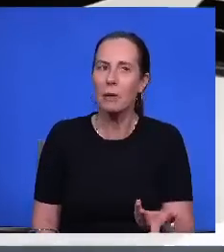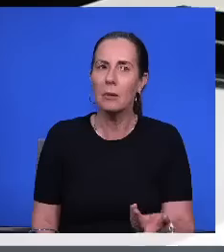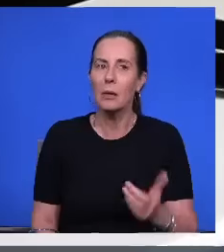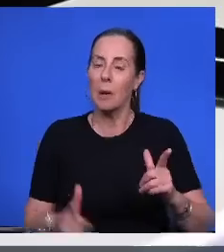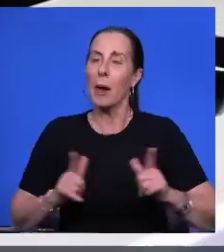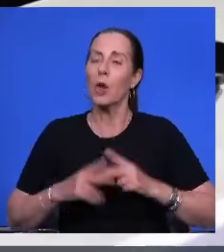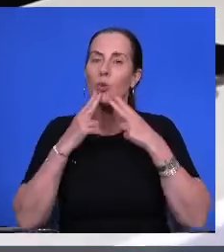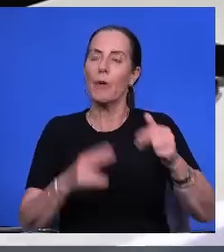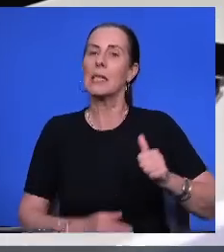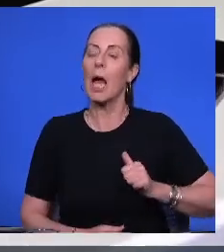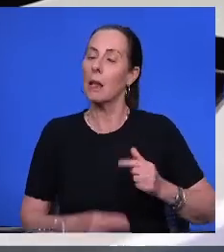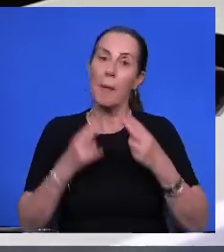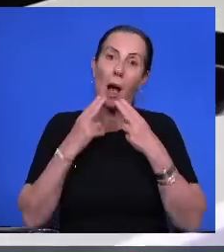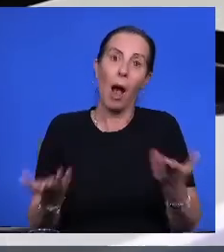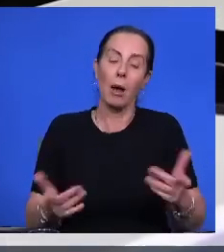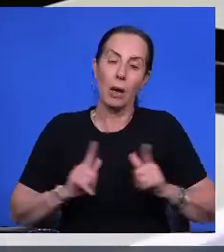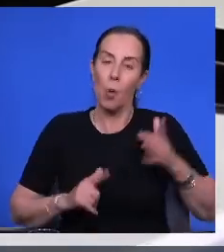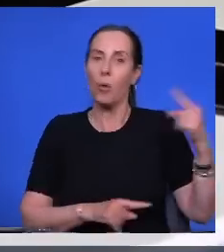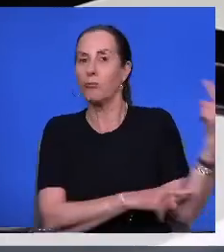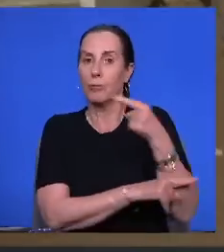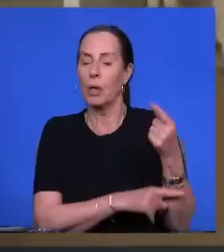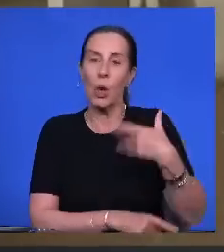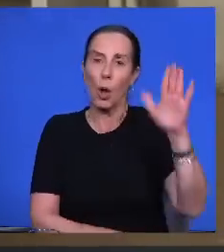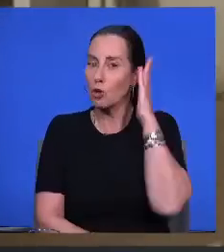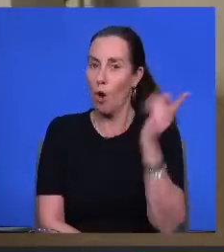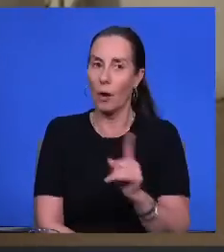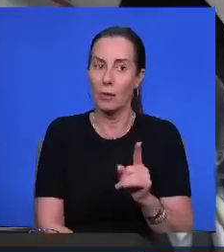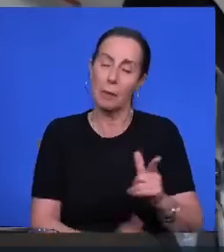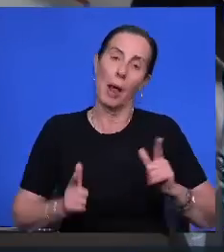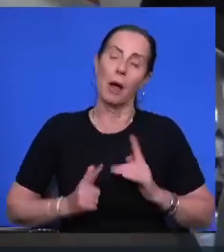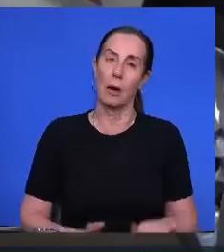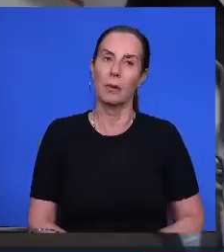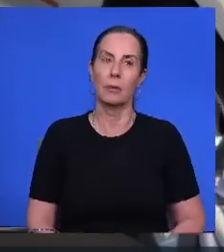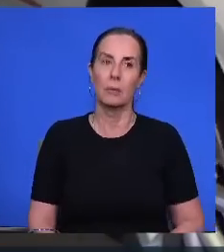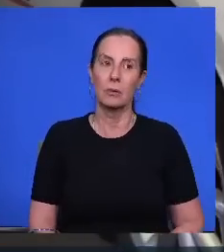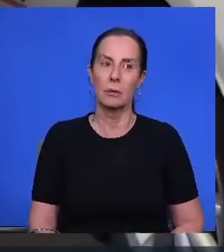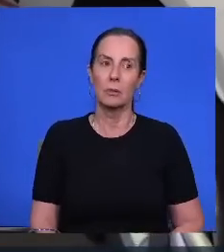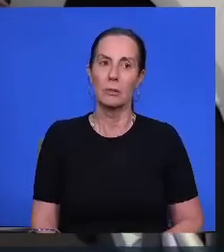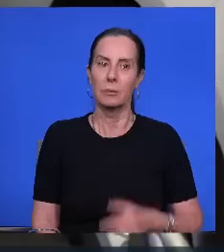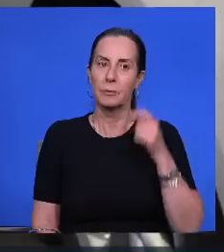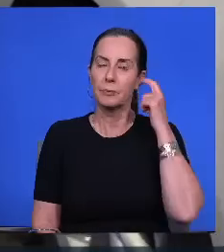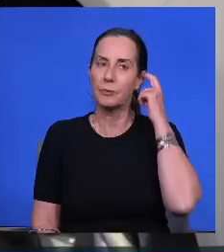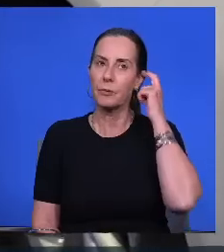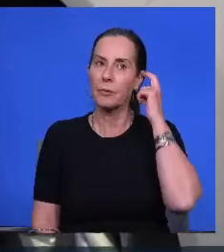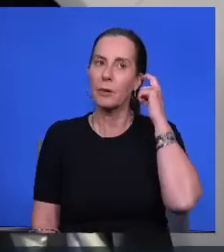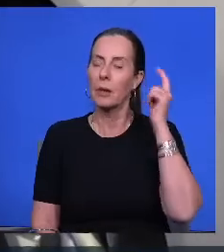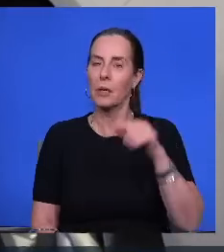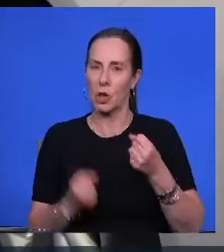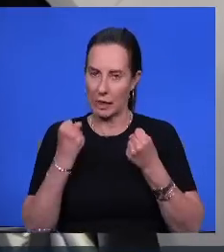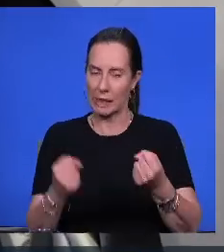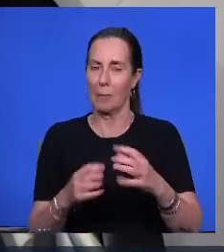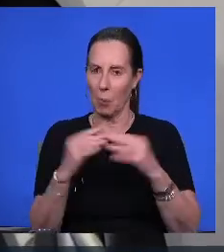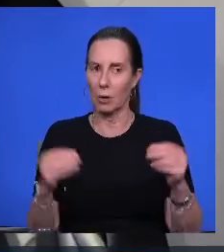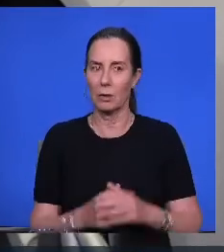מחכה לזה שיהיו עוד מטחים. היא לא עולה לישון. היא מחכה. איפה אתה? בשער רישום? יש נסיעה. הגיע, כן.